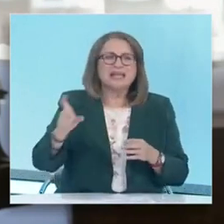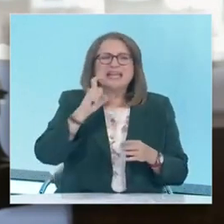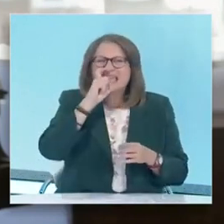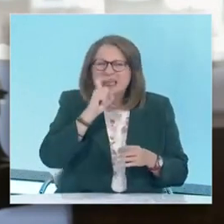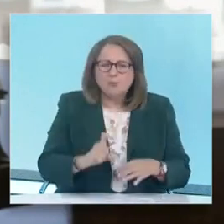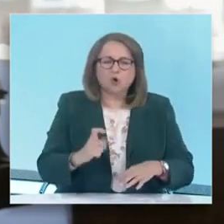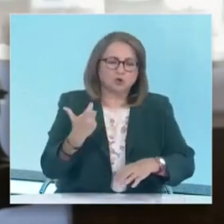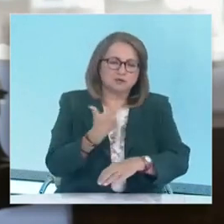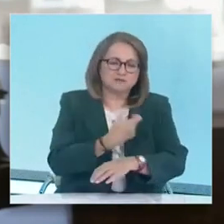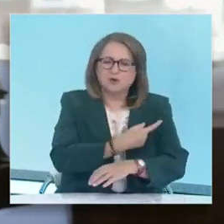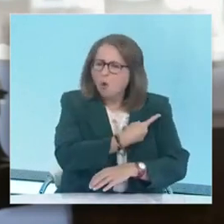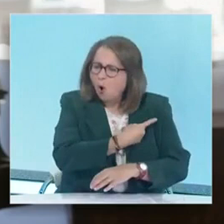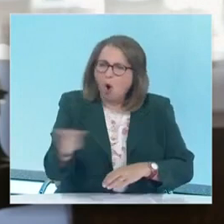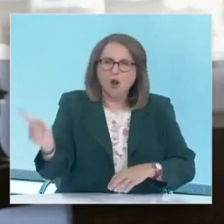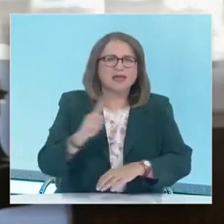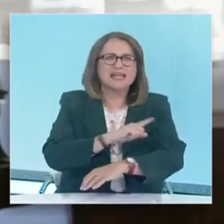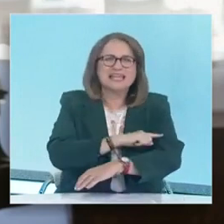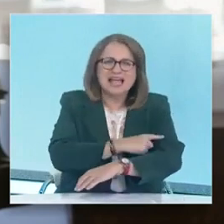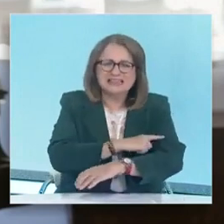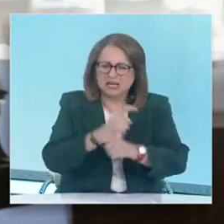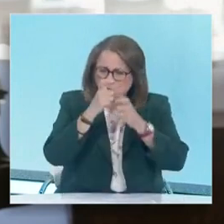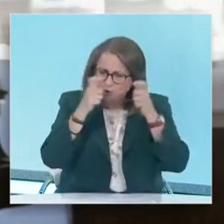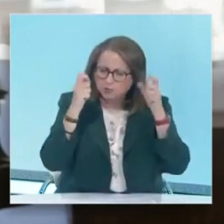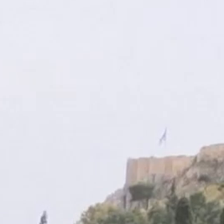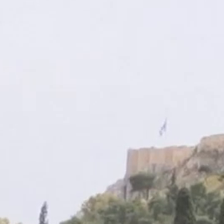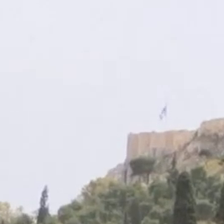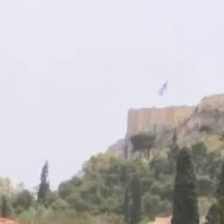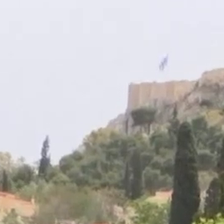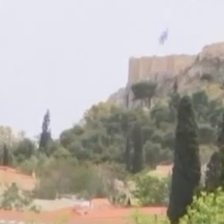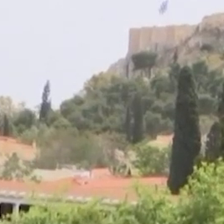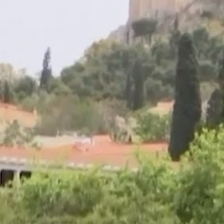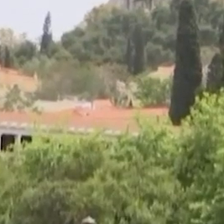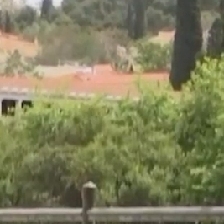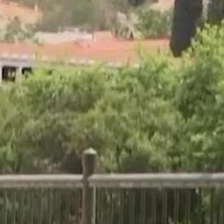ισχύσει και για τους υγειονομικούς σε δημόσιο και ιδιωτικό τομέα.